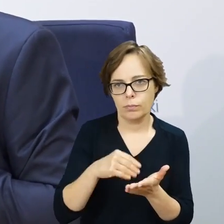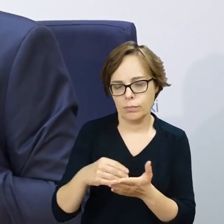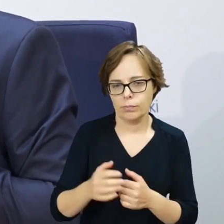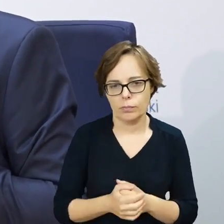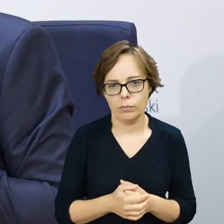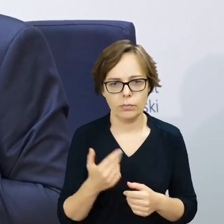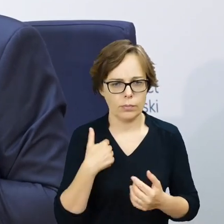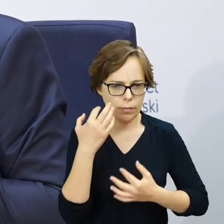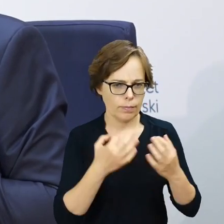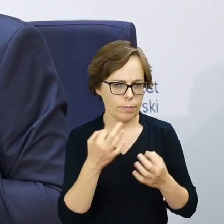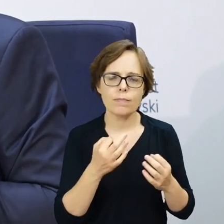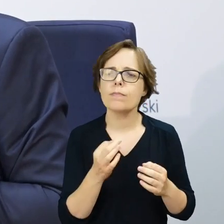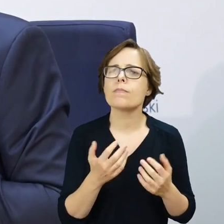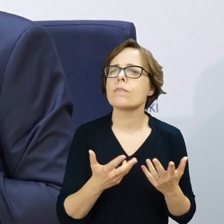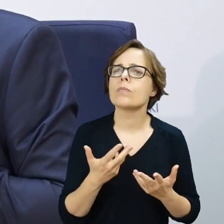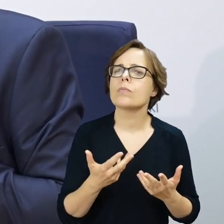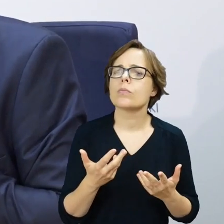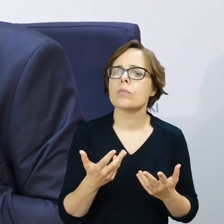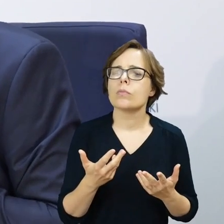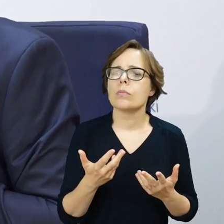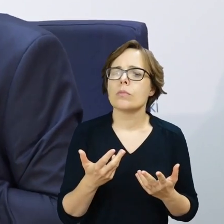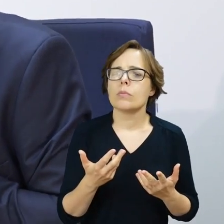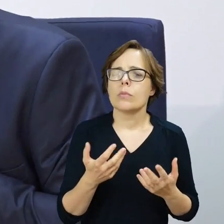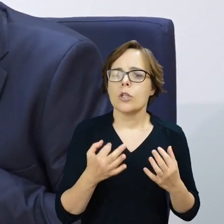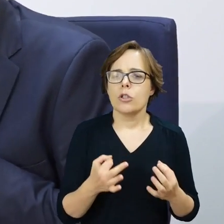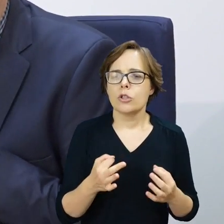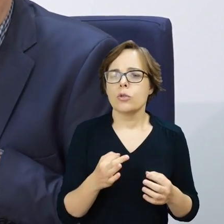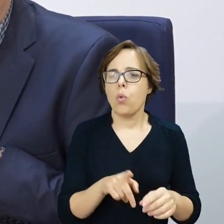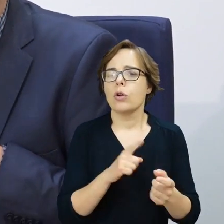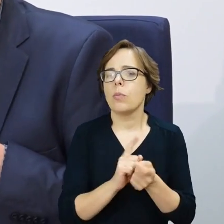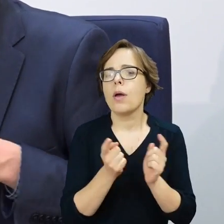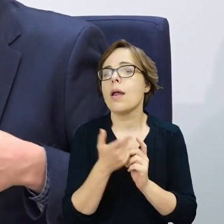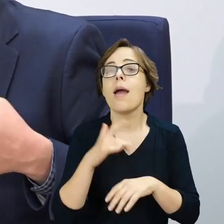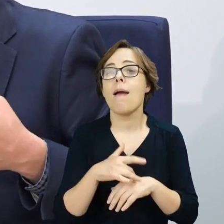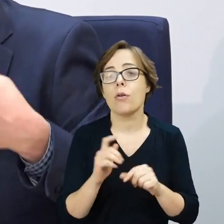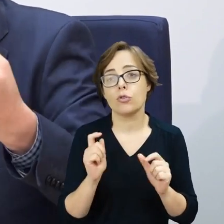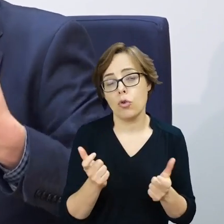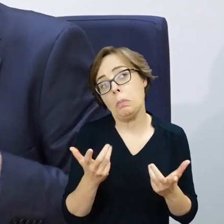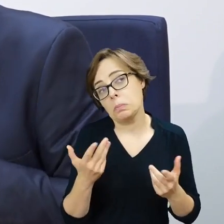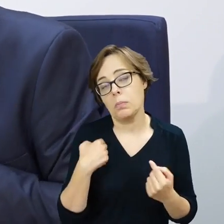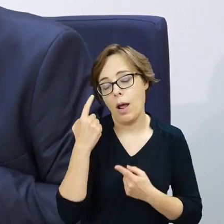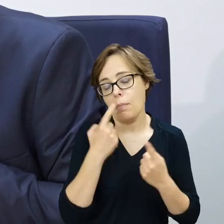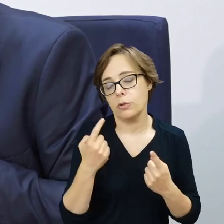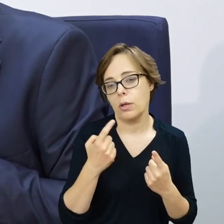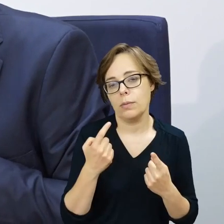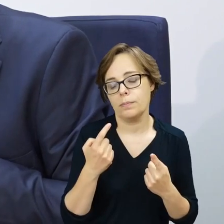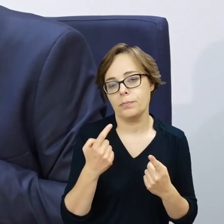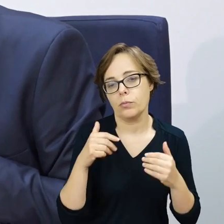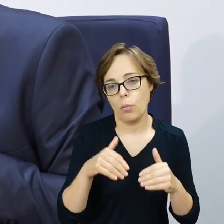zastanawiać, co jakby jest efektem tego naszego długiego spotkania i pomyślałem, że to może być jakimś dalszym